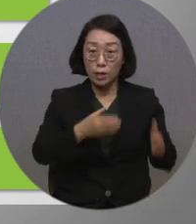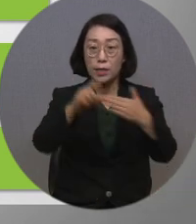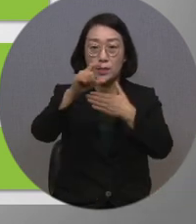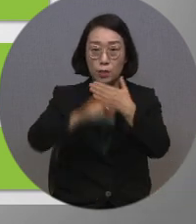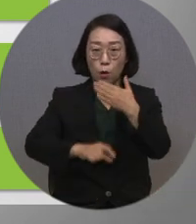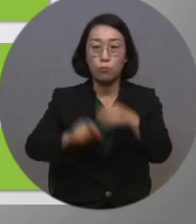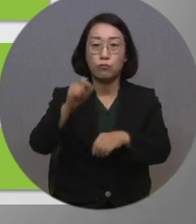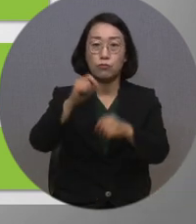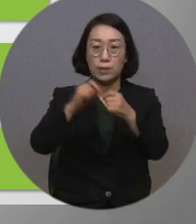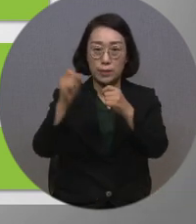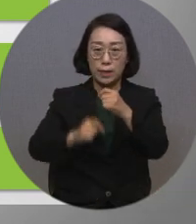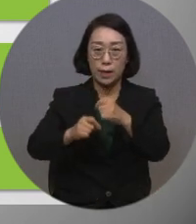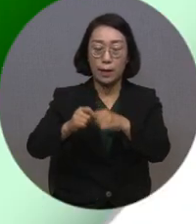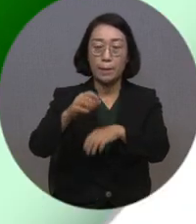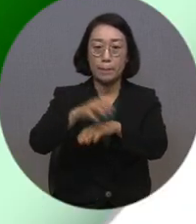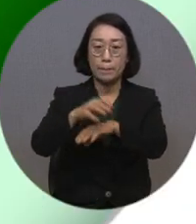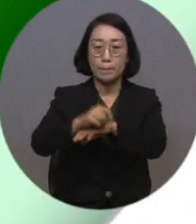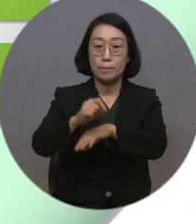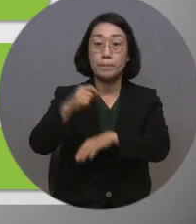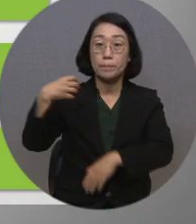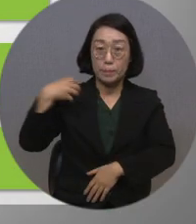서부지사입니다.